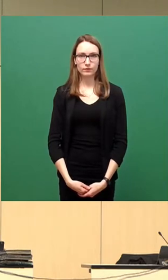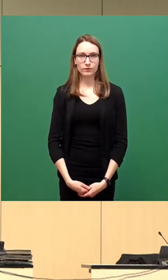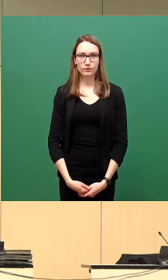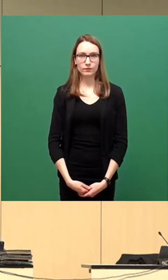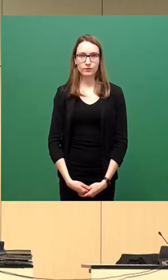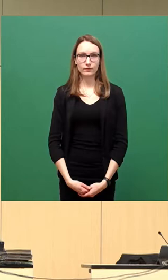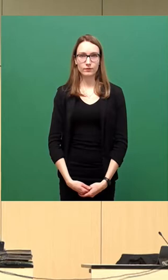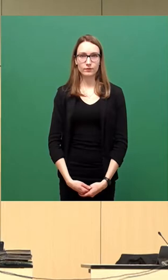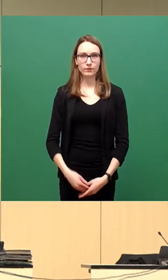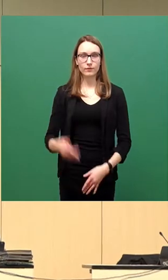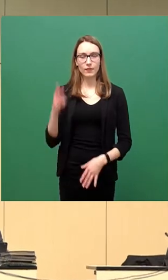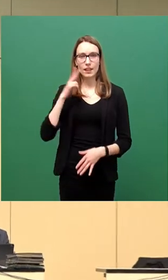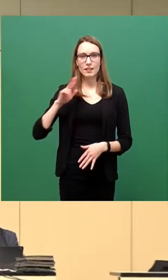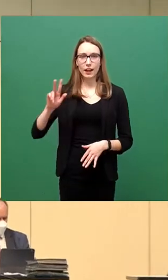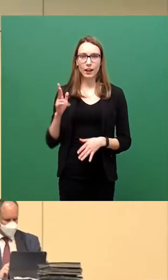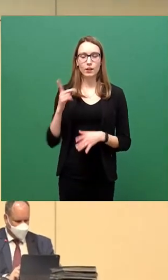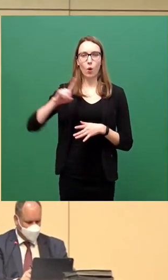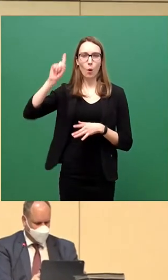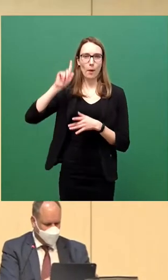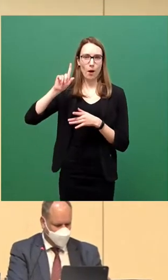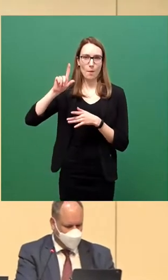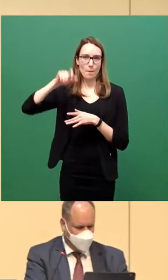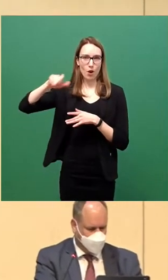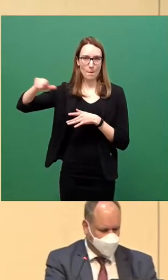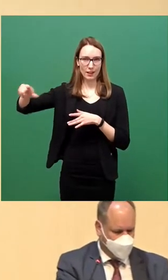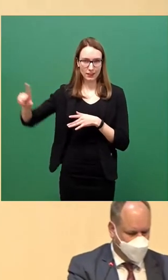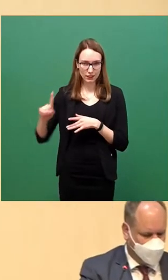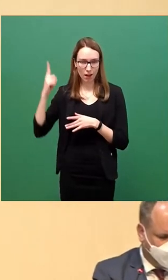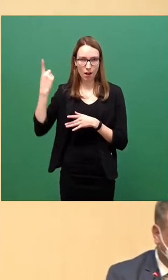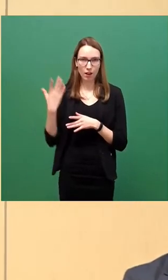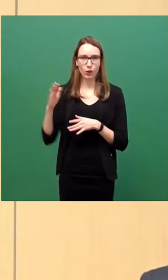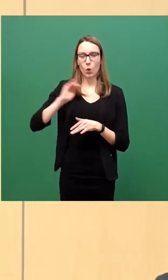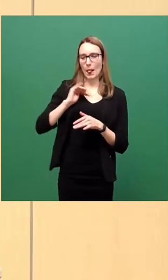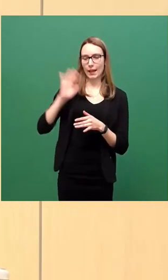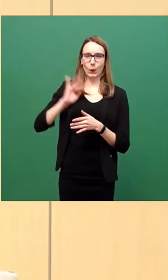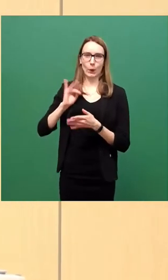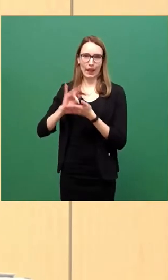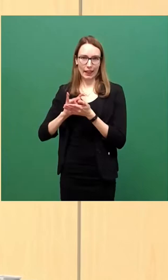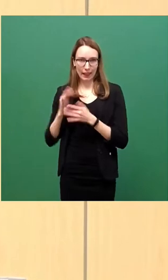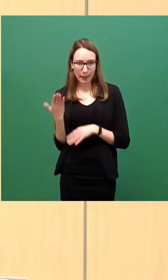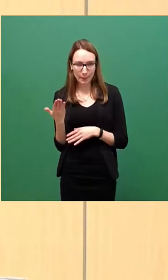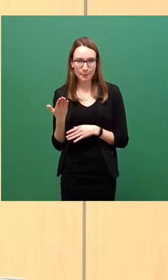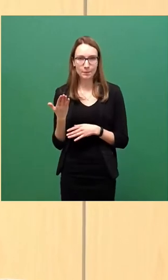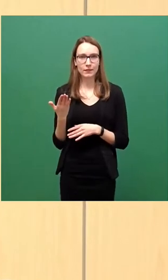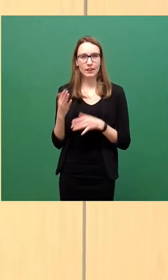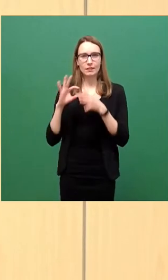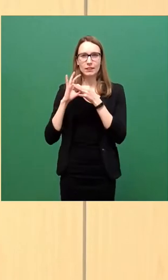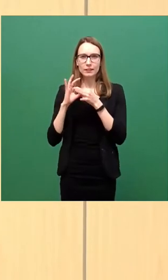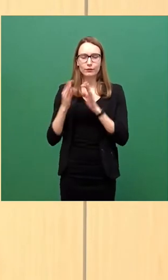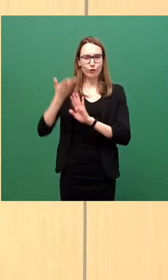Sehr geehrter Oberbürgermeister, liebe Kolleginnen und Kollegen, vielleicht noch mal ein, zwei Anmerkungen zu den Vorrednern.